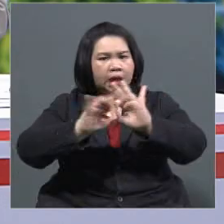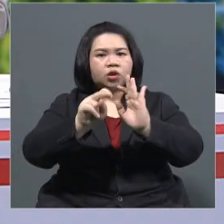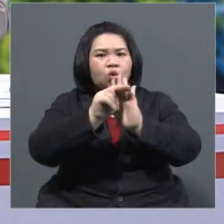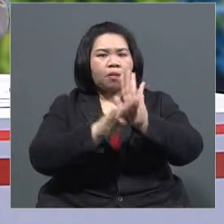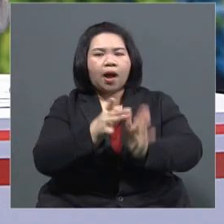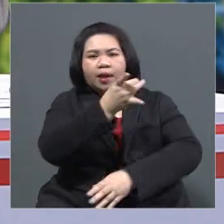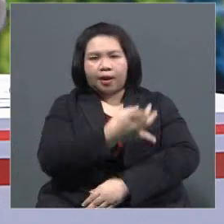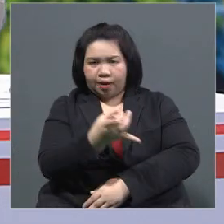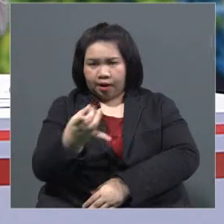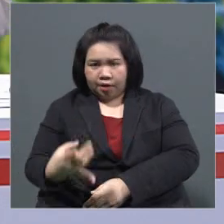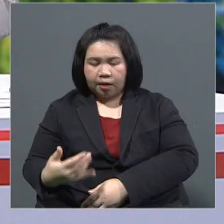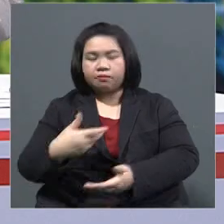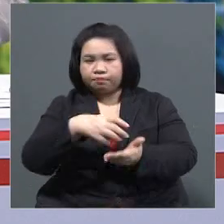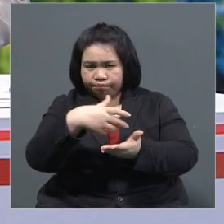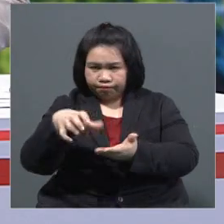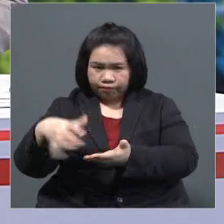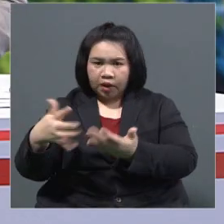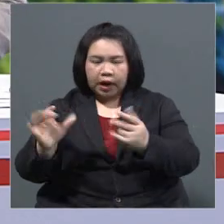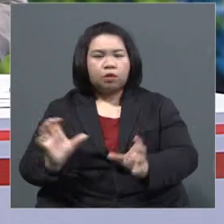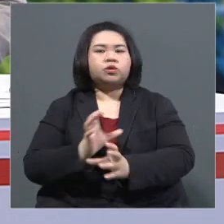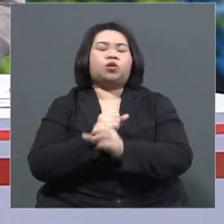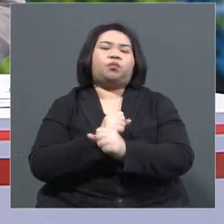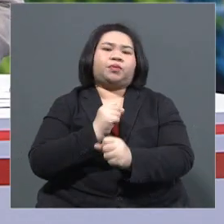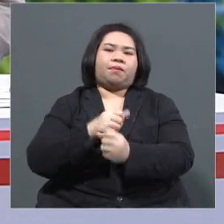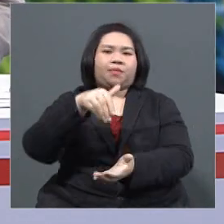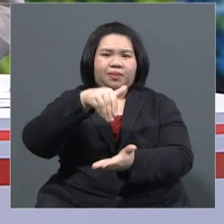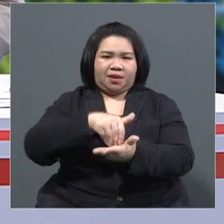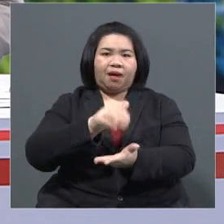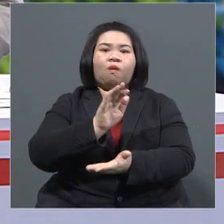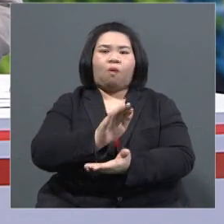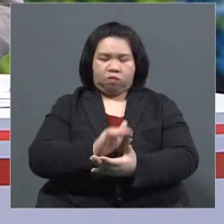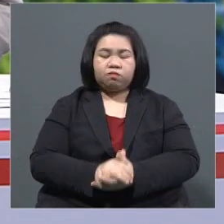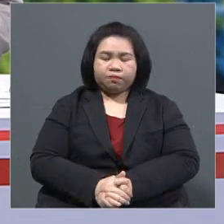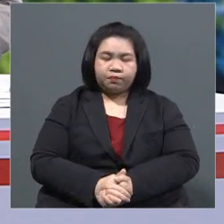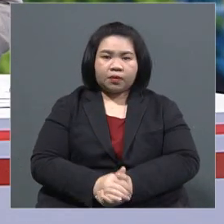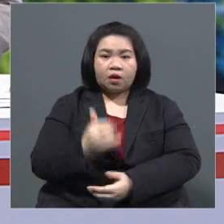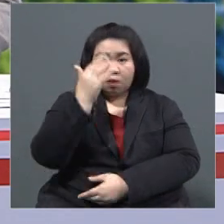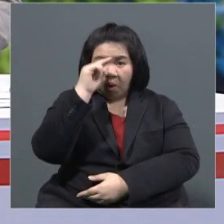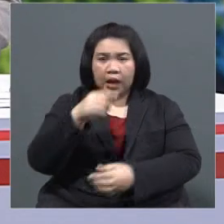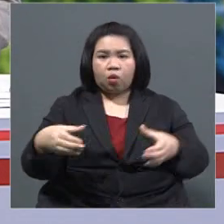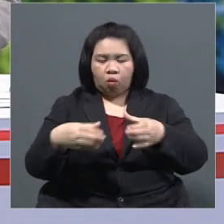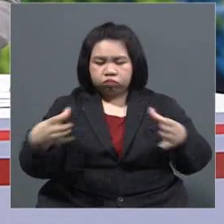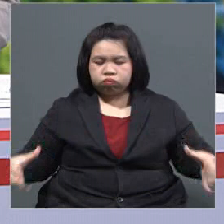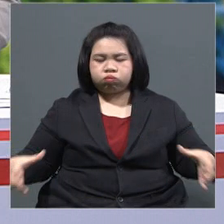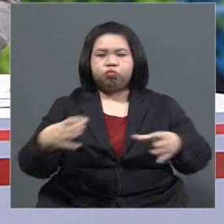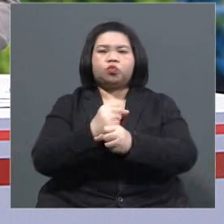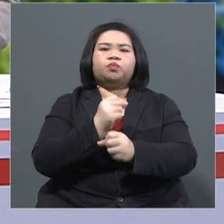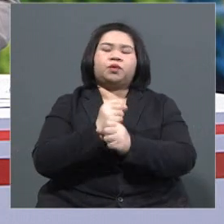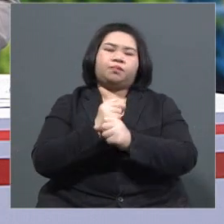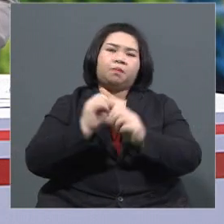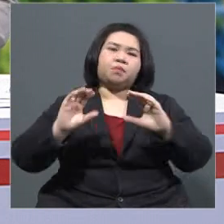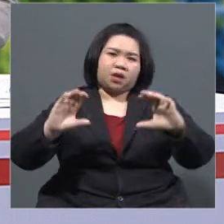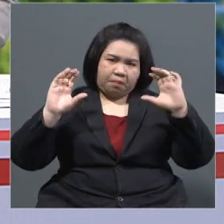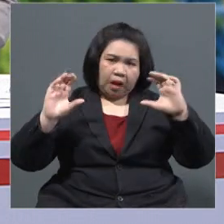ผลักดันบ้างเพื่อจะกำหนดมาเป็นนโยบายกลางของรัฐบาลเพราะว่าร่วมเป็นรัฐบาลเดียวกันแล้วค่ะเพื่อที่จะแถ